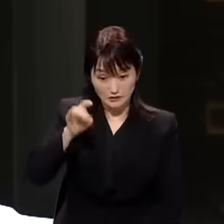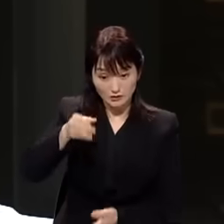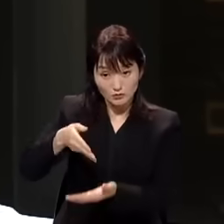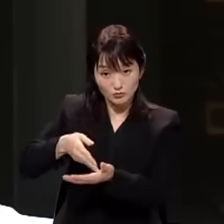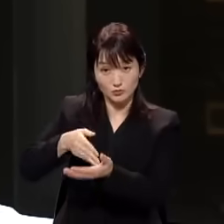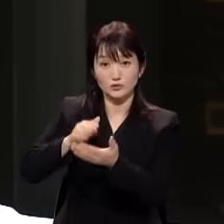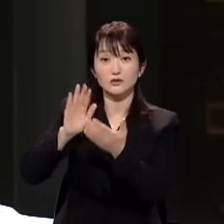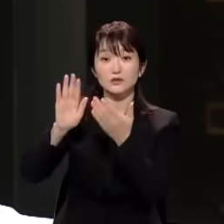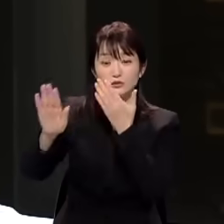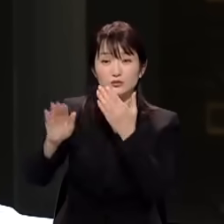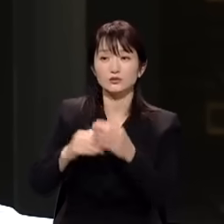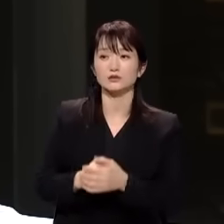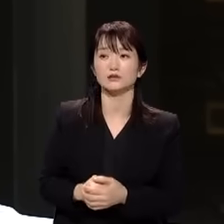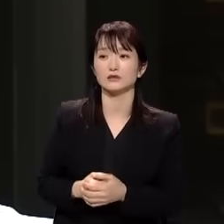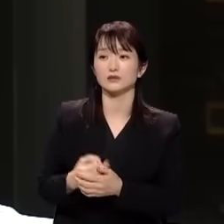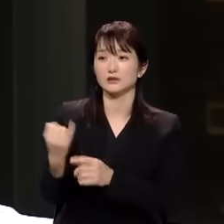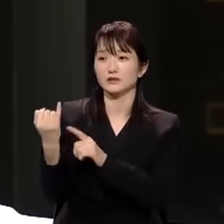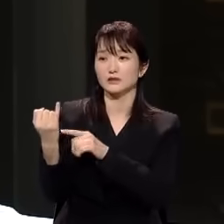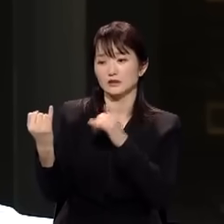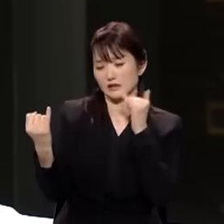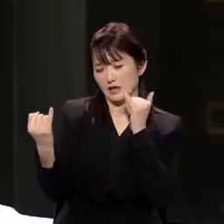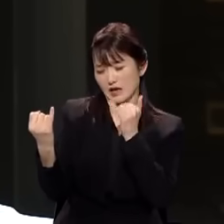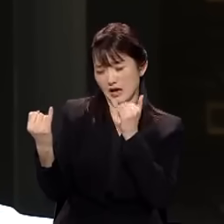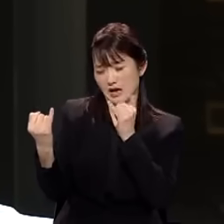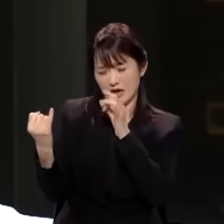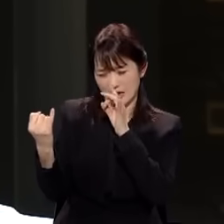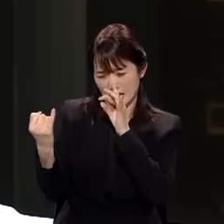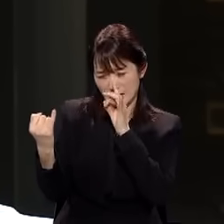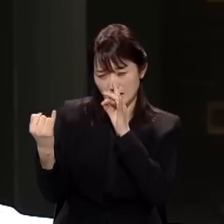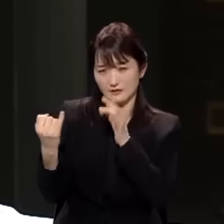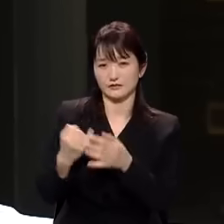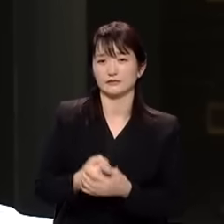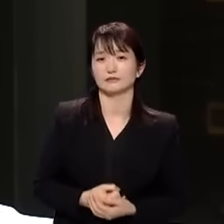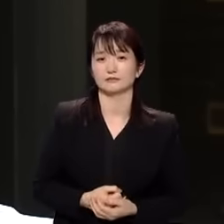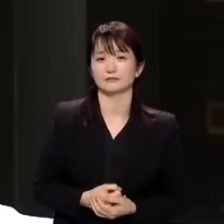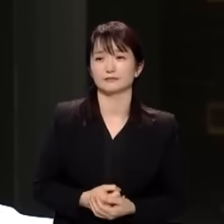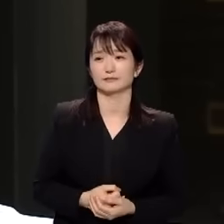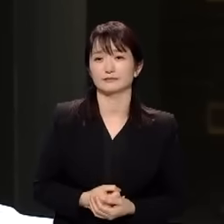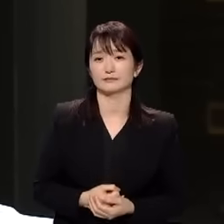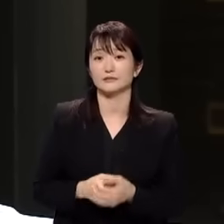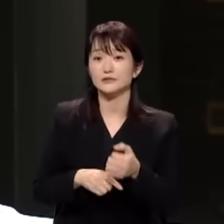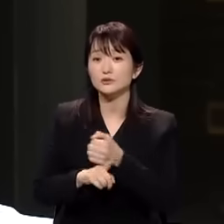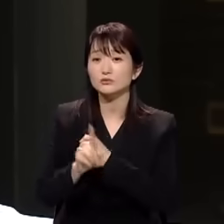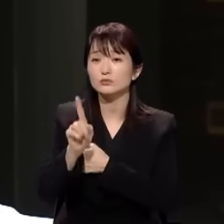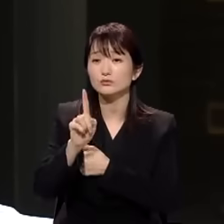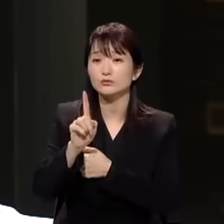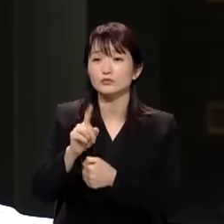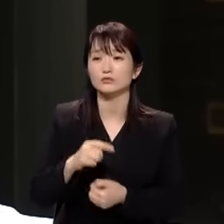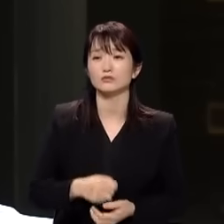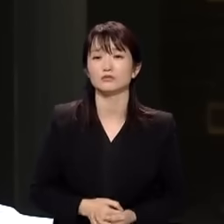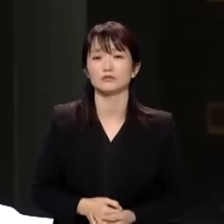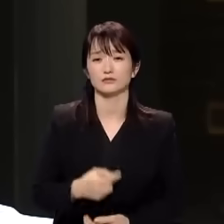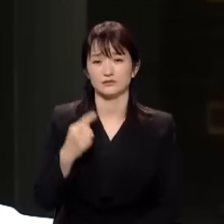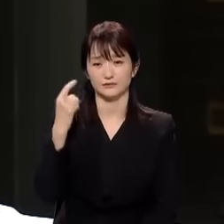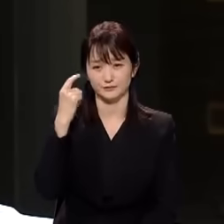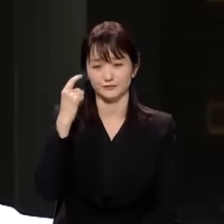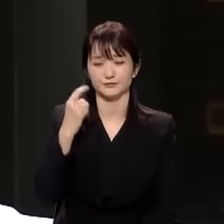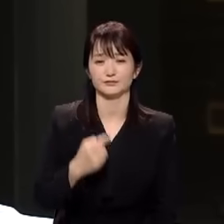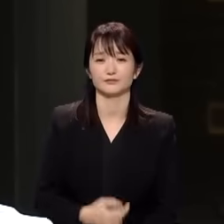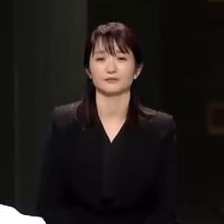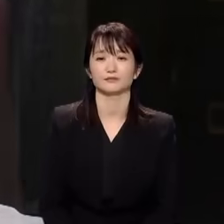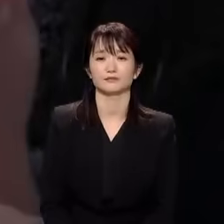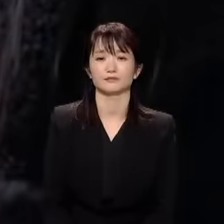나서 한동안 이분과 연락이 닿질 않았었어요. 피해자분과. 이유가 있었습니다. 들어보시죠.